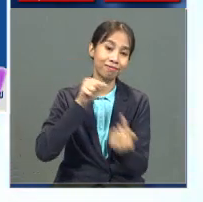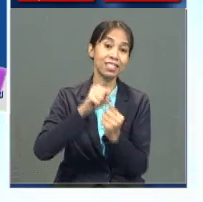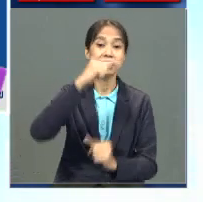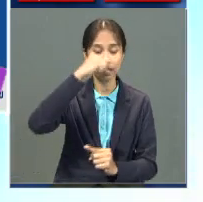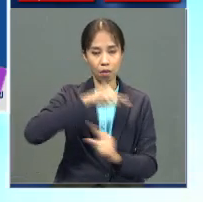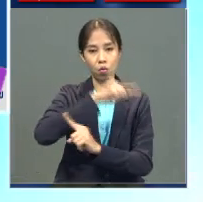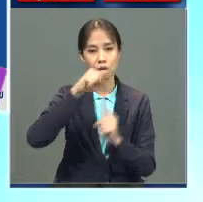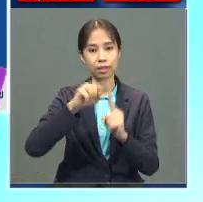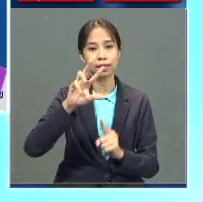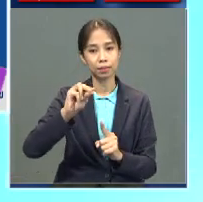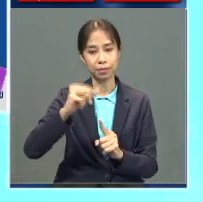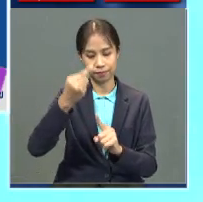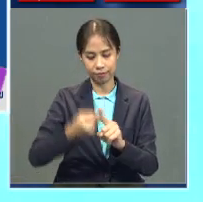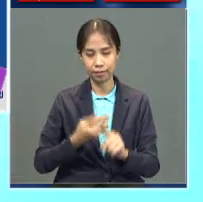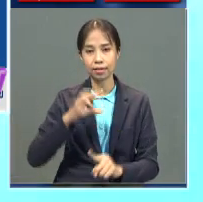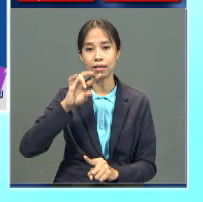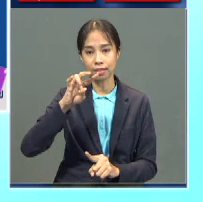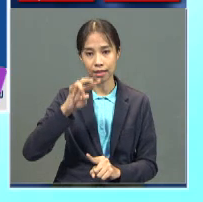มีทั้งหมดเดินทางมาจากกรุงไคโรเดินทางถึงประเทศไทยเมื่อวันที่30